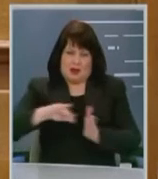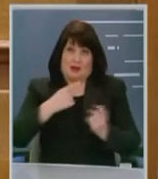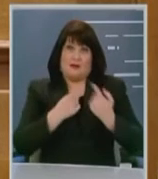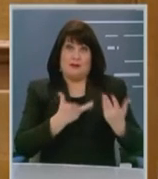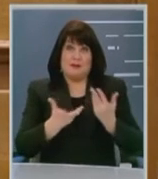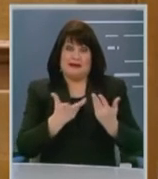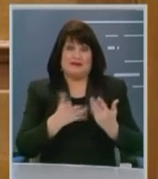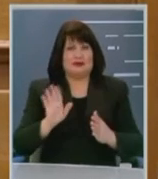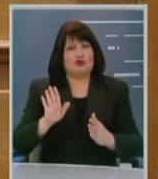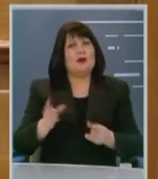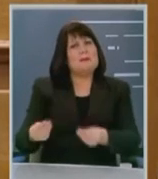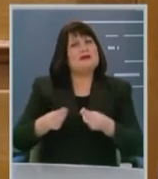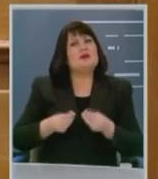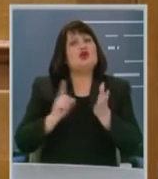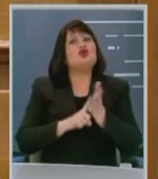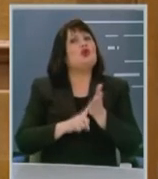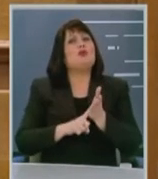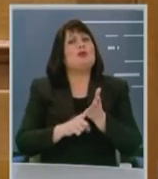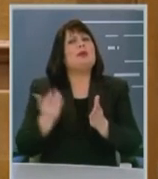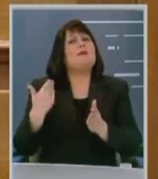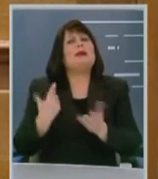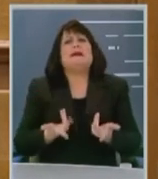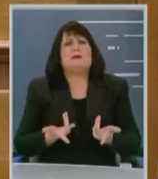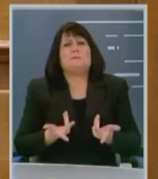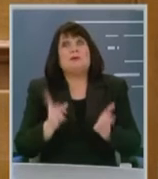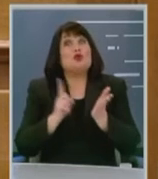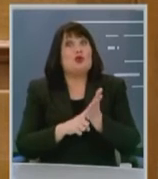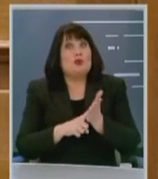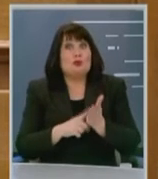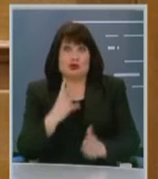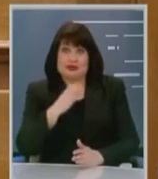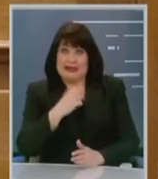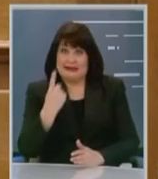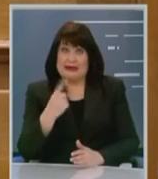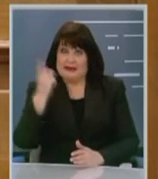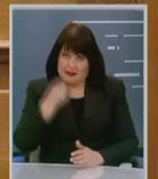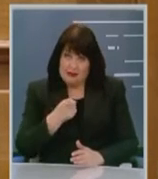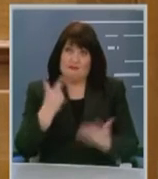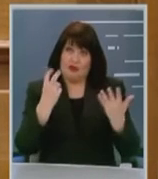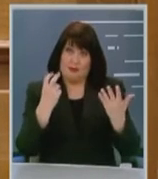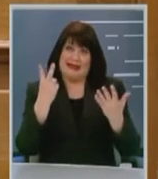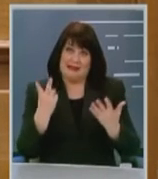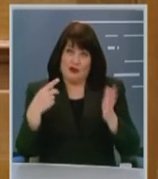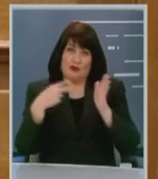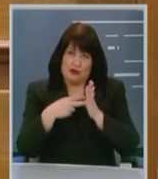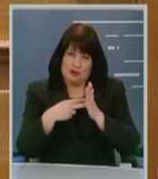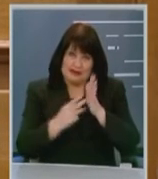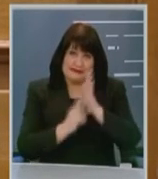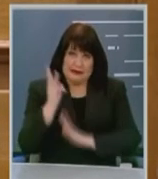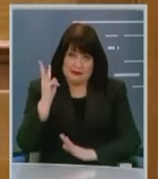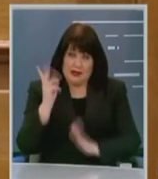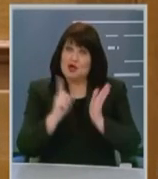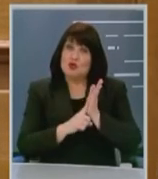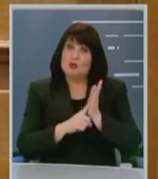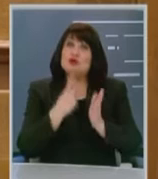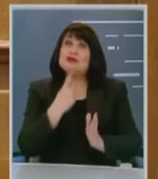νόμο τον οποίο βρήκαμε εμείς να εφαρμόζεται στη χώρα μας. Είναι ο νόμος 4172 του 2013